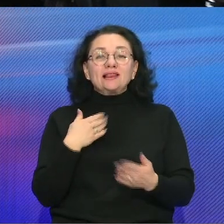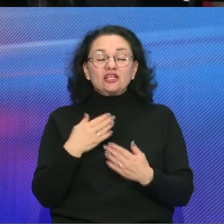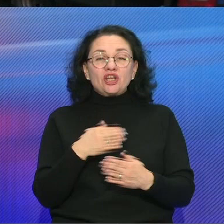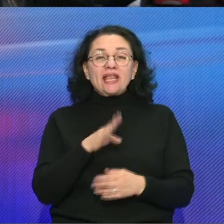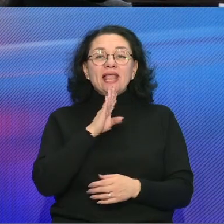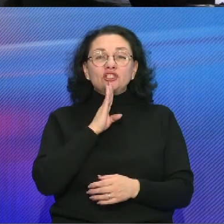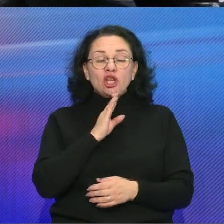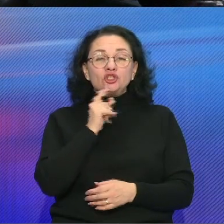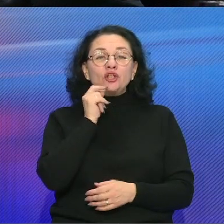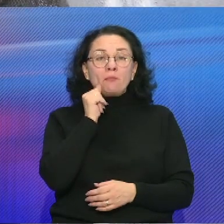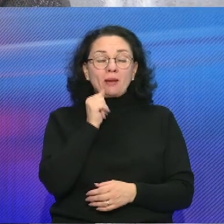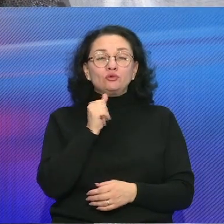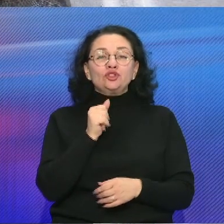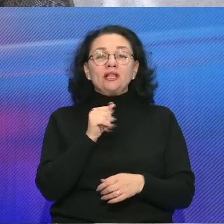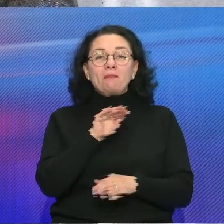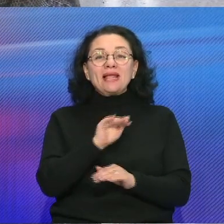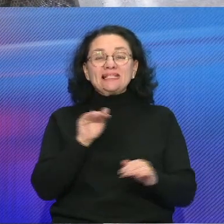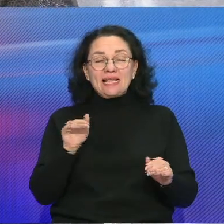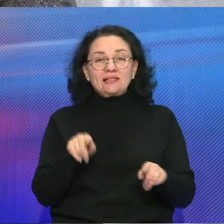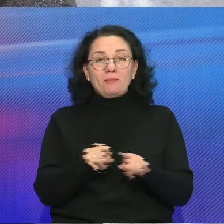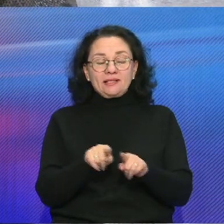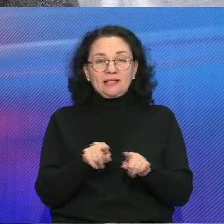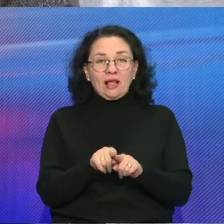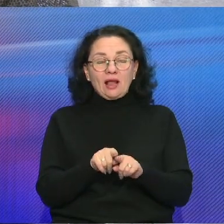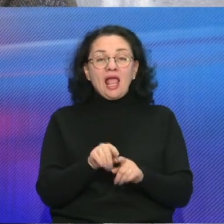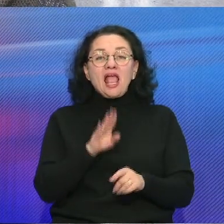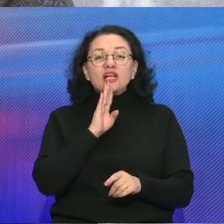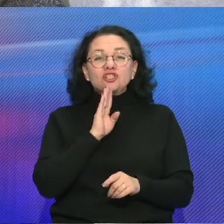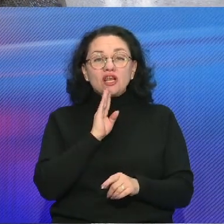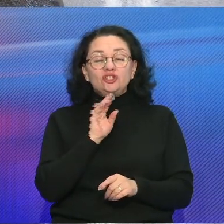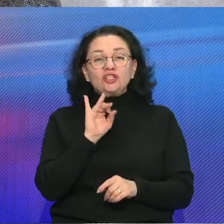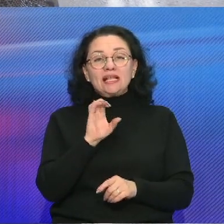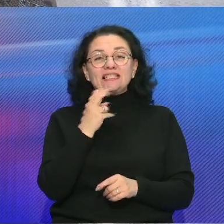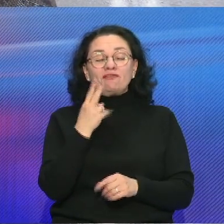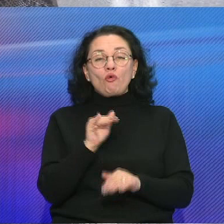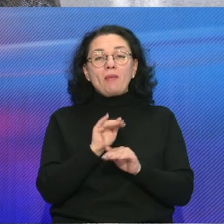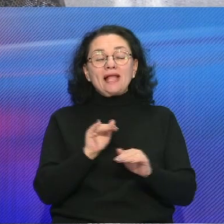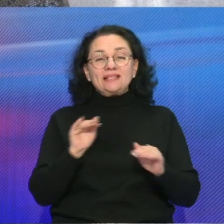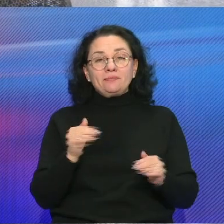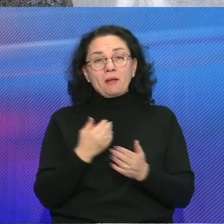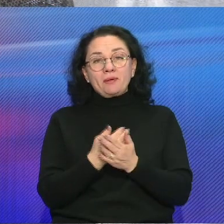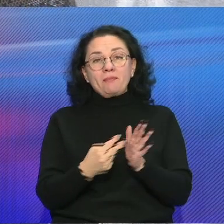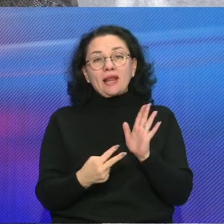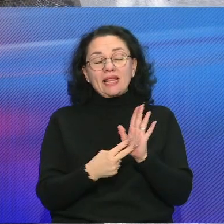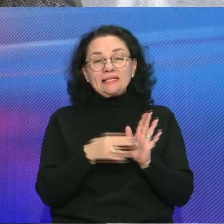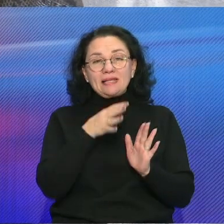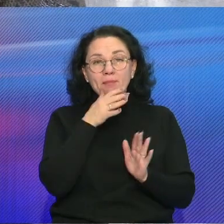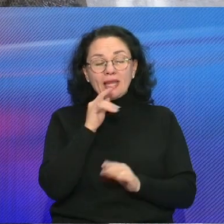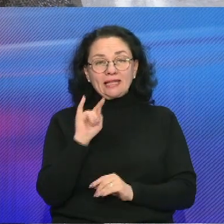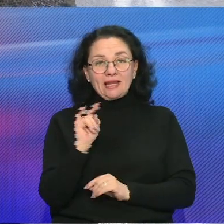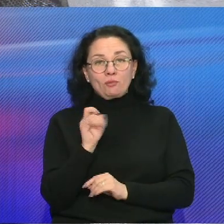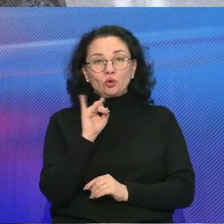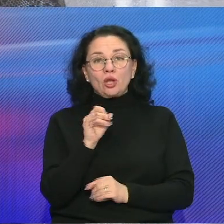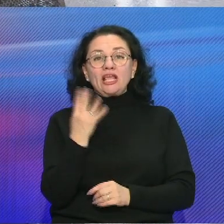Наблюдал, выезжая такую ситуацию, потому что женщина с двумя детьми, там, по-моему, лет 7, и года